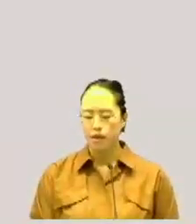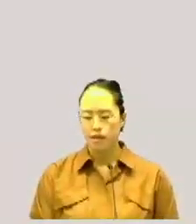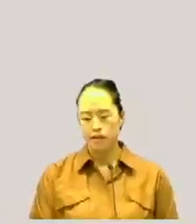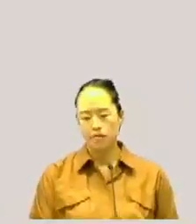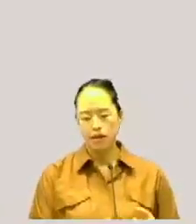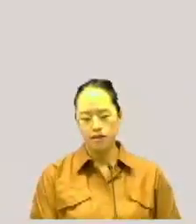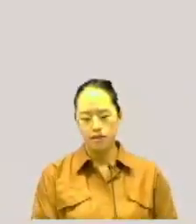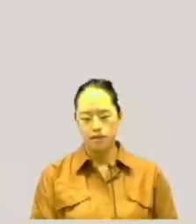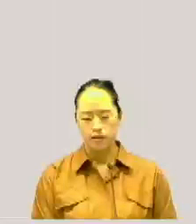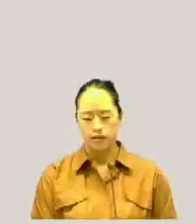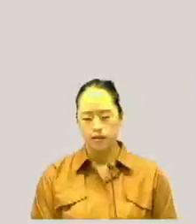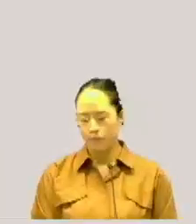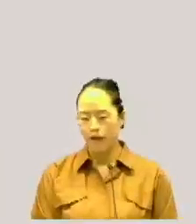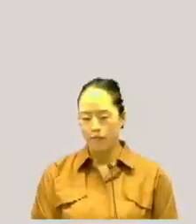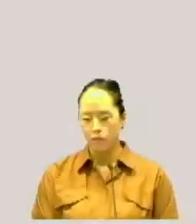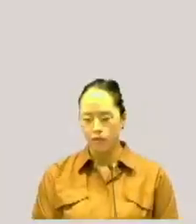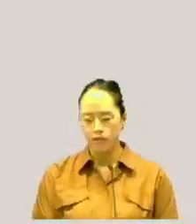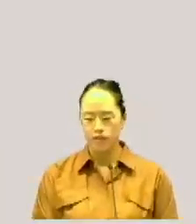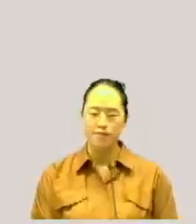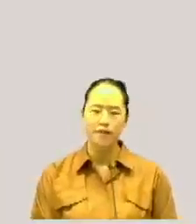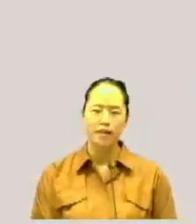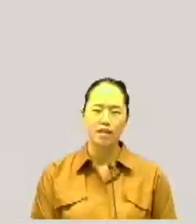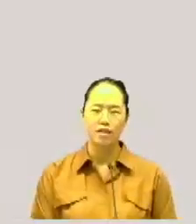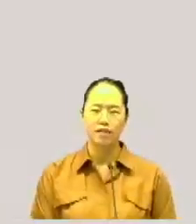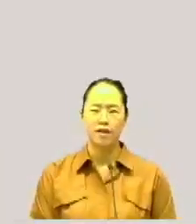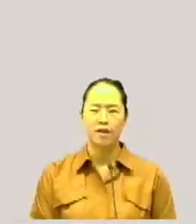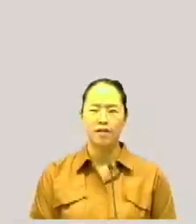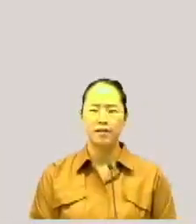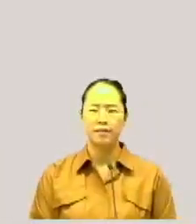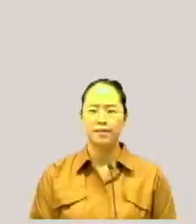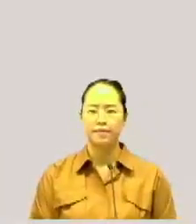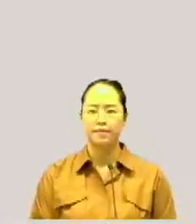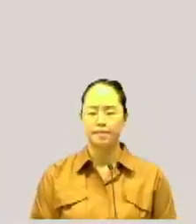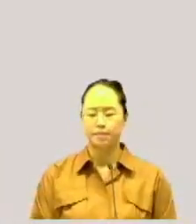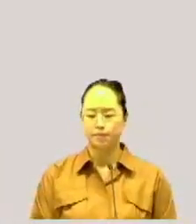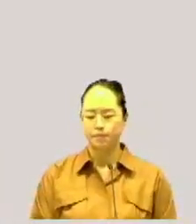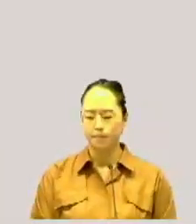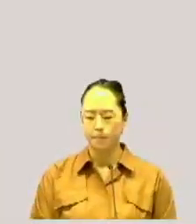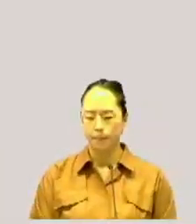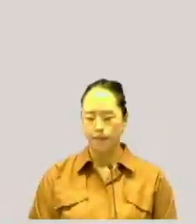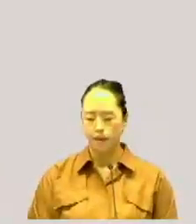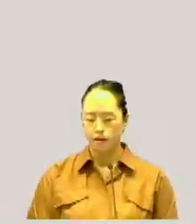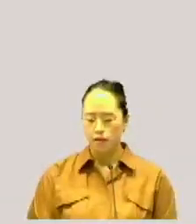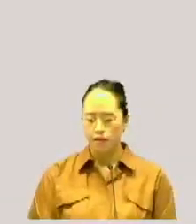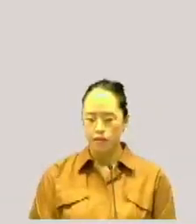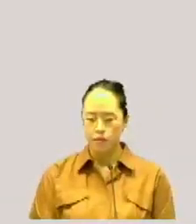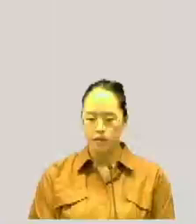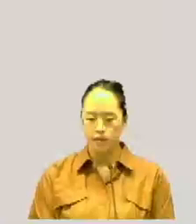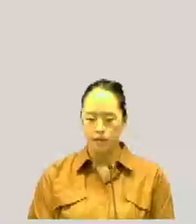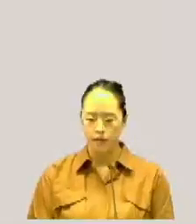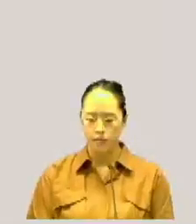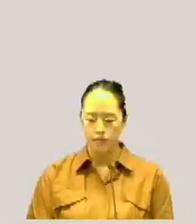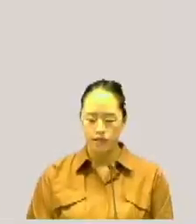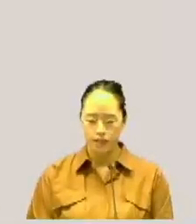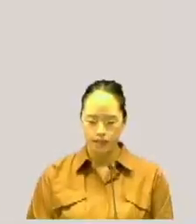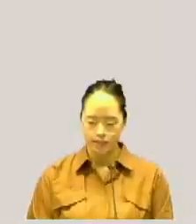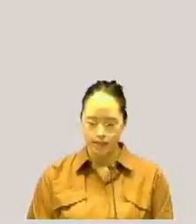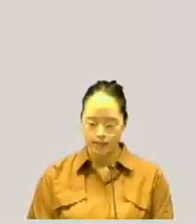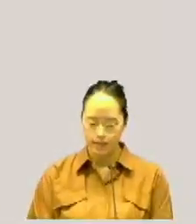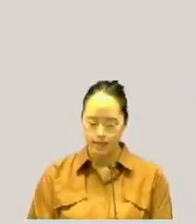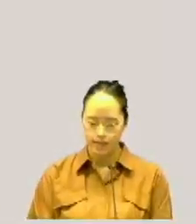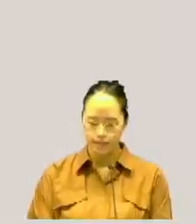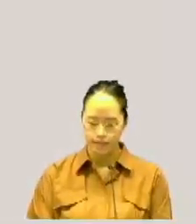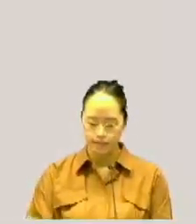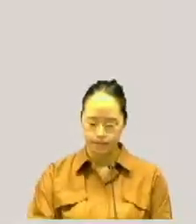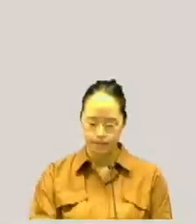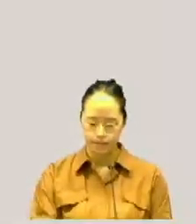们。同样呢，就像圣经一样，就是神的邀请。这个圣经的第一卷书呢，就是